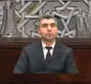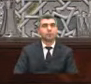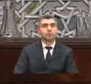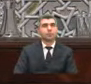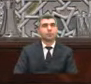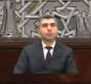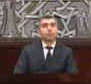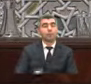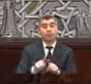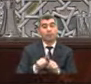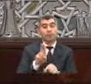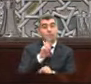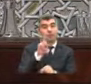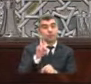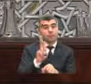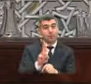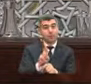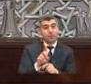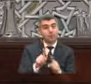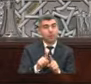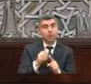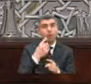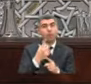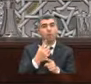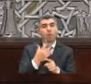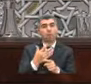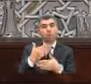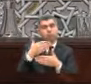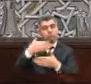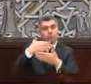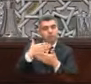نبقاو في سؤال متعلق بالتجهيزات والخدمات العلاجية.